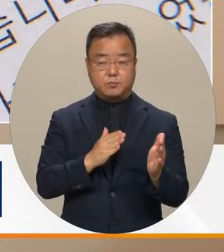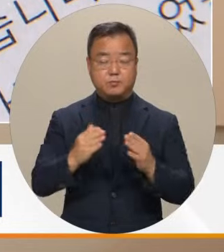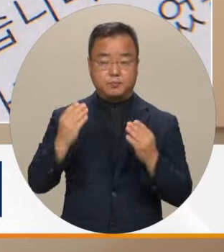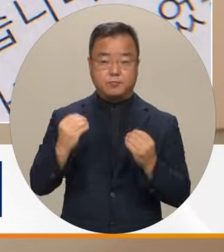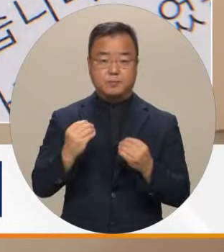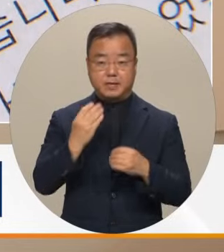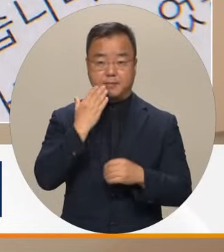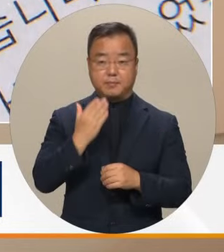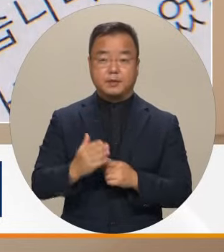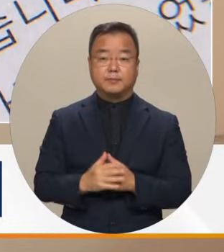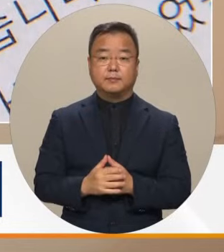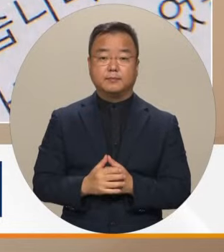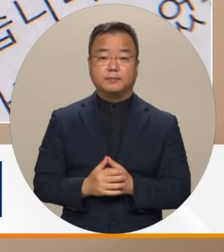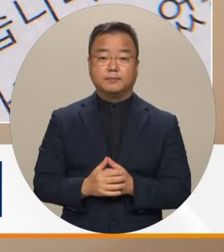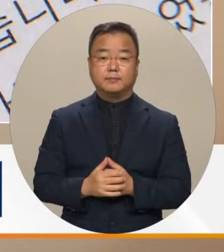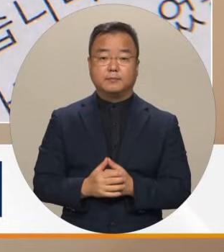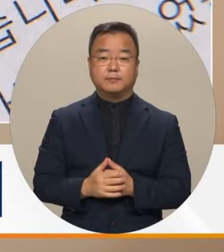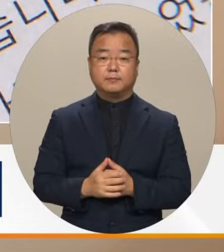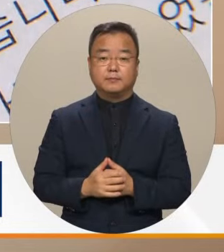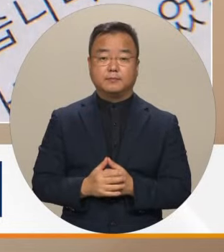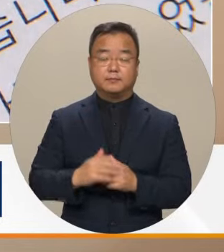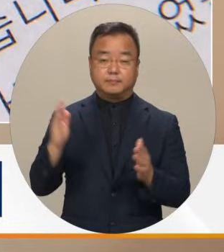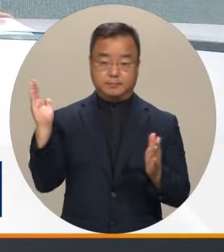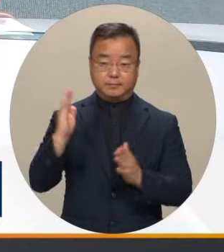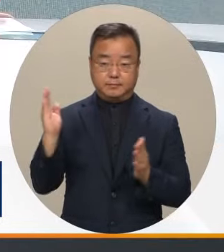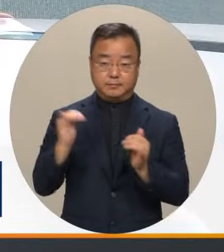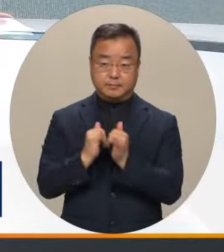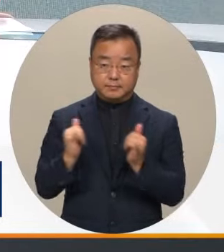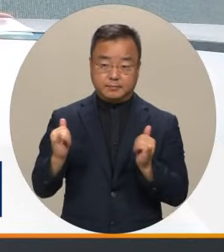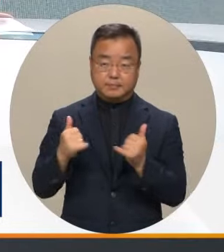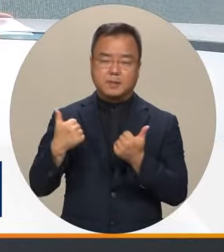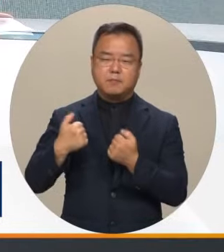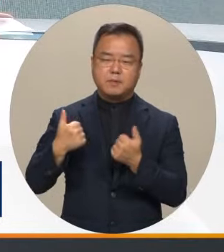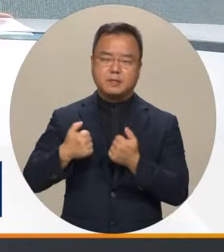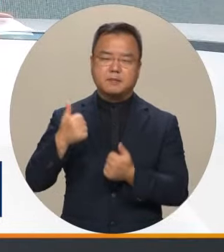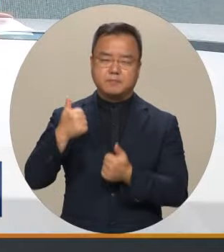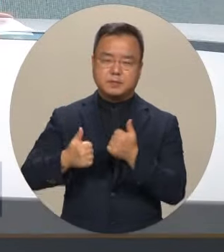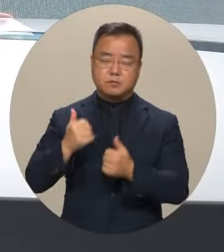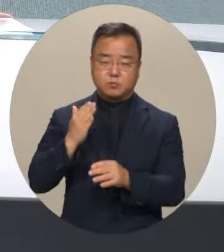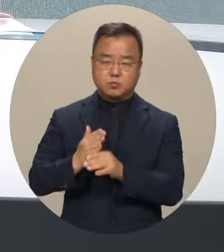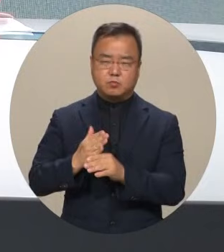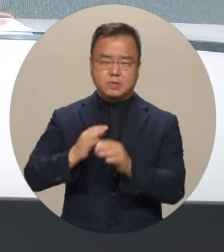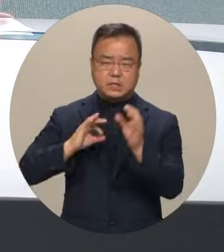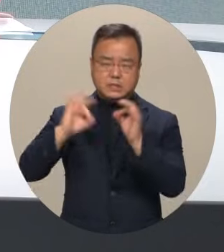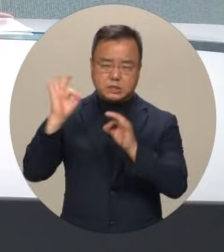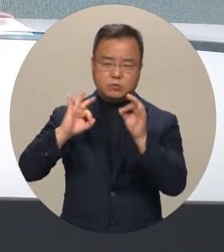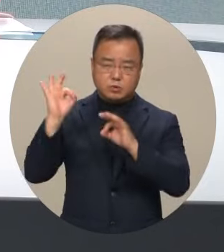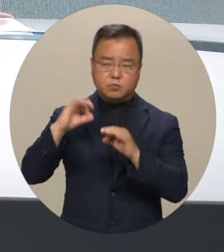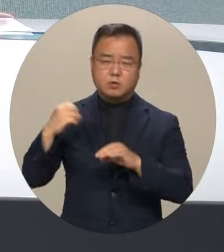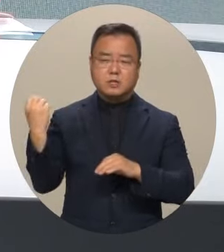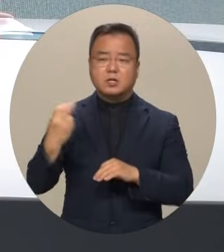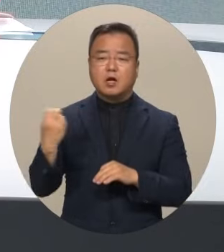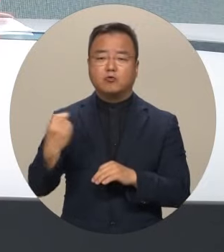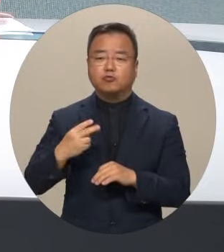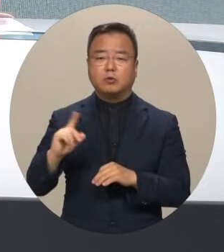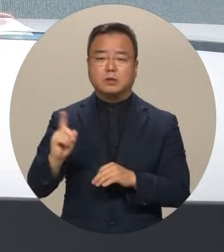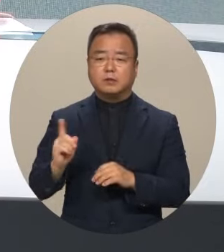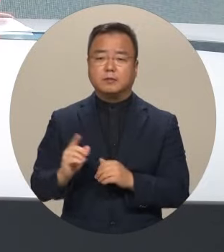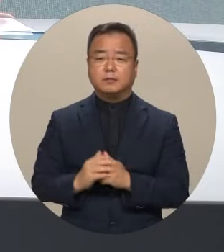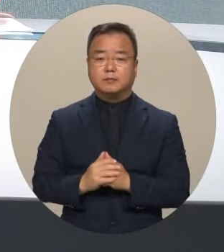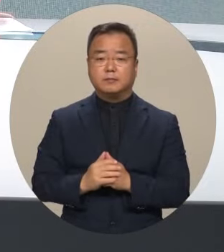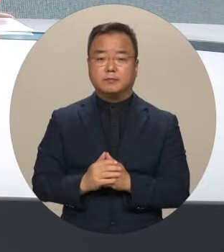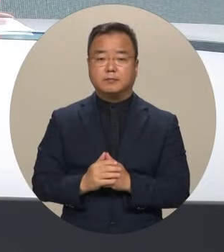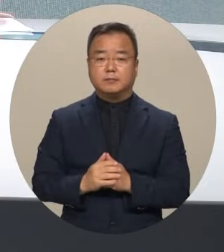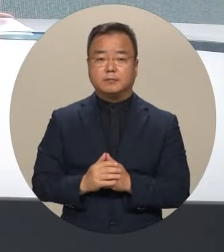이루어질 수 있습니다네 그렇다면 학생들이 면접 전형에서 자주 실수하는 부분도 있을까요 그죠